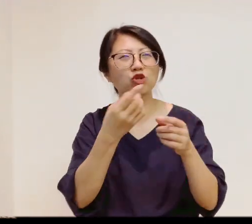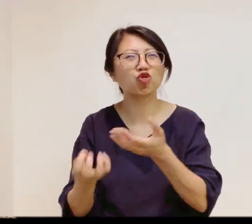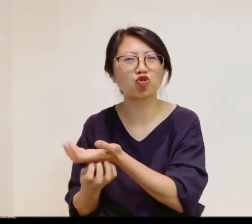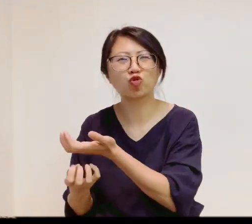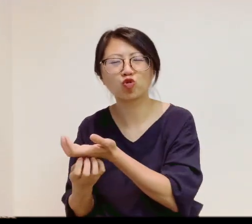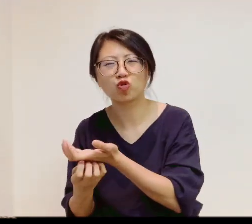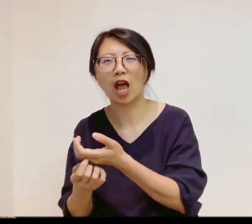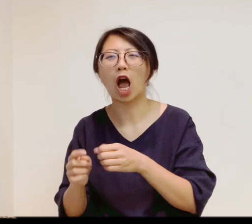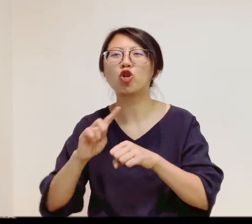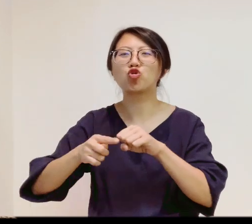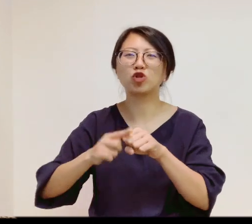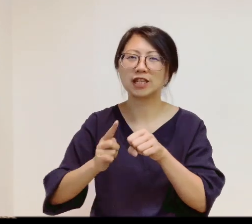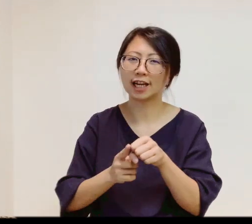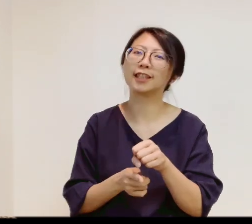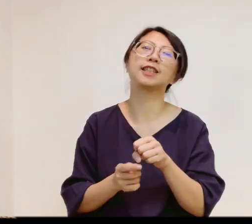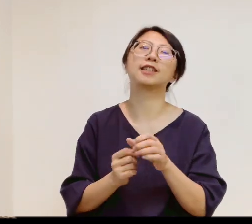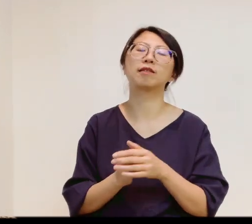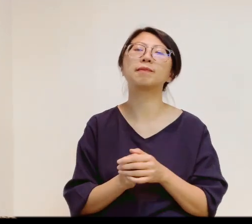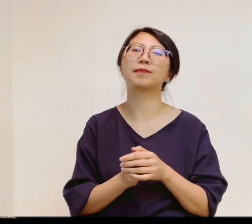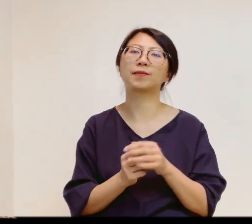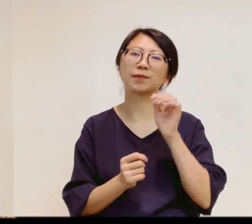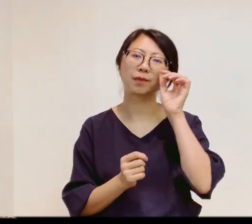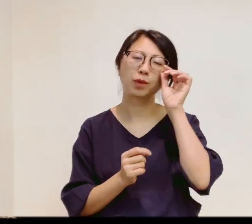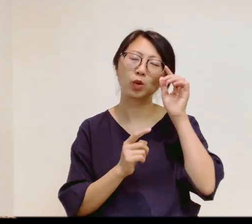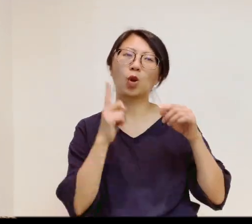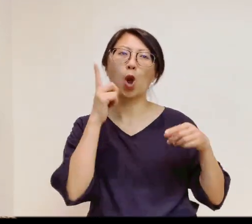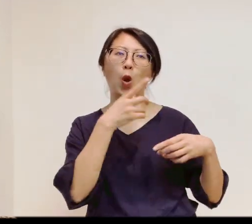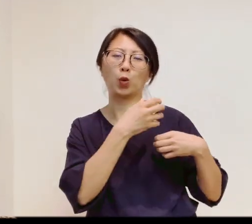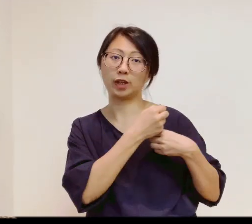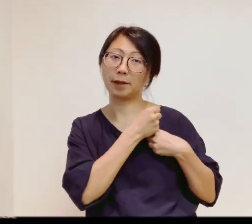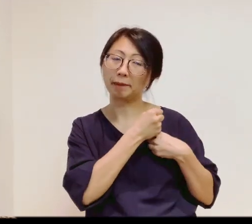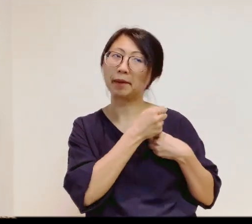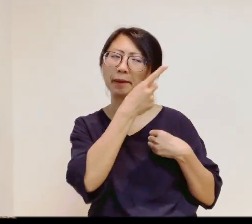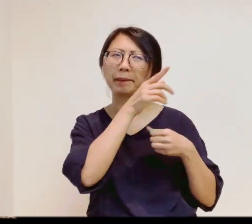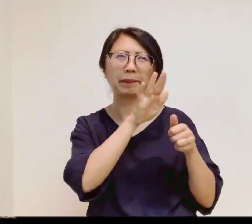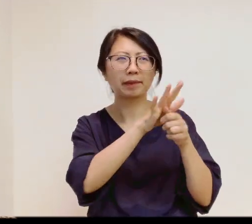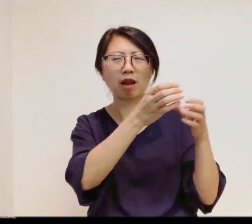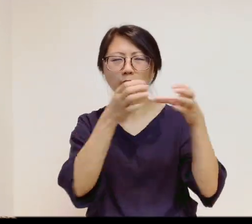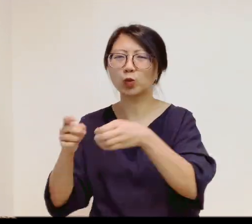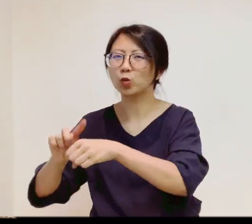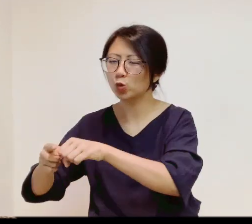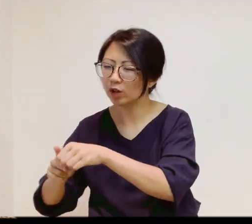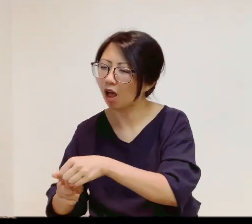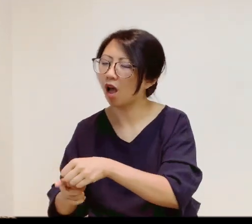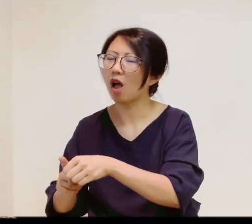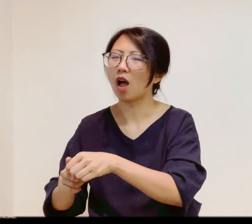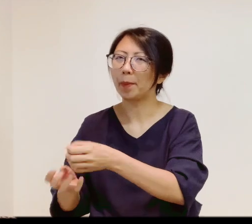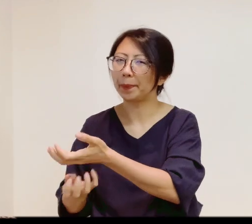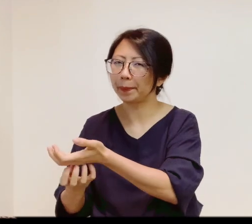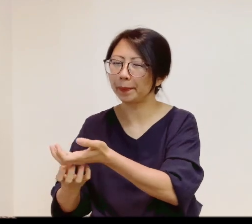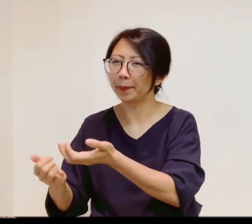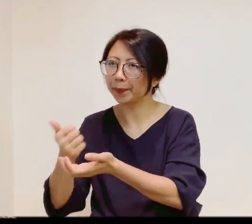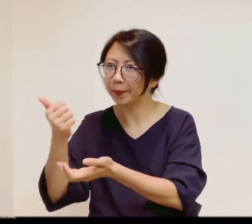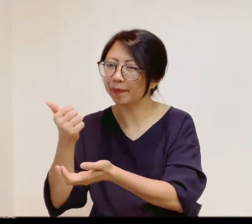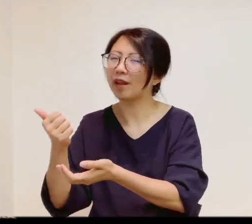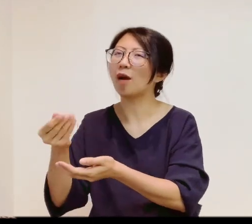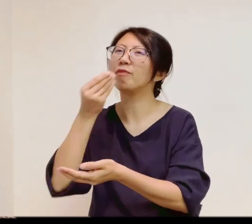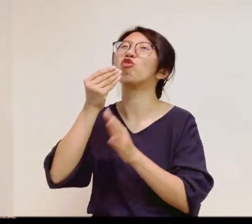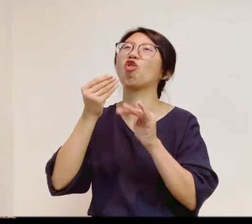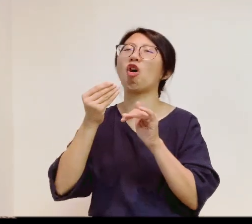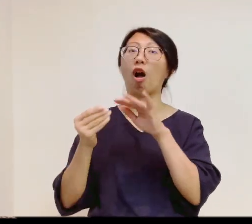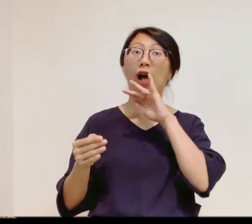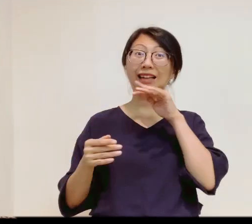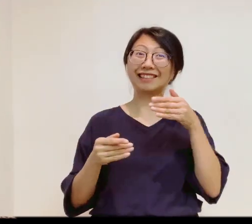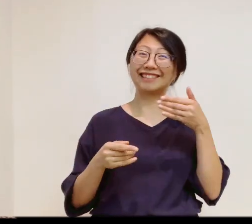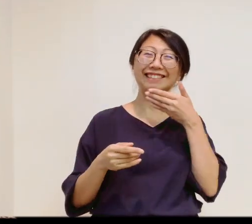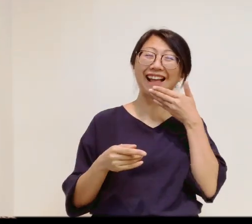佢又諗辦法點樣去到咧補好呢個煲之後咧，咁就幫啲人咧係煮佢哋啲薯仔啊，包括幫一啲即係士